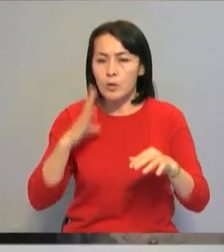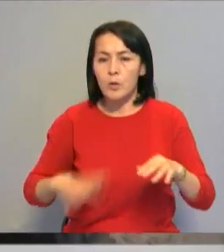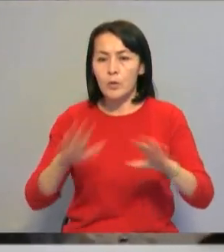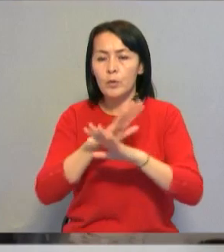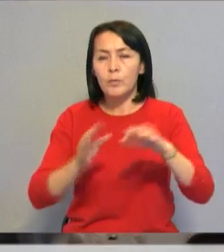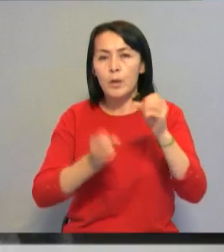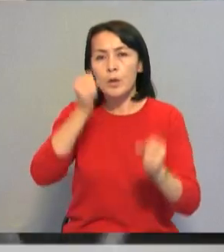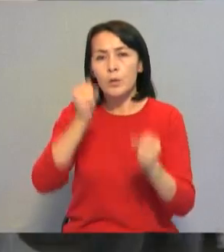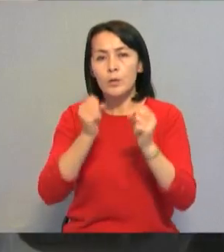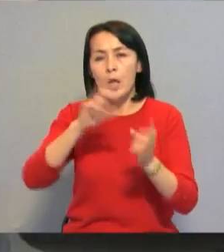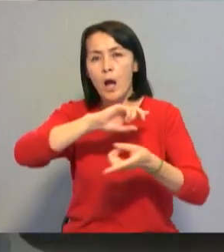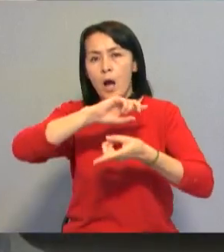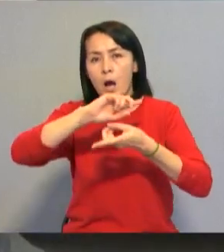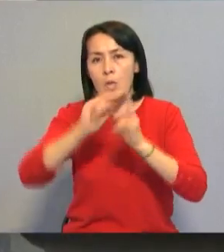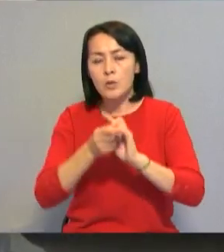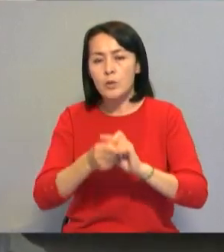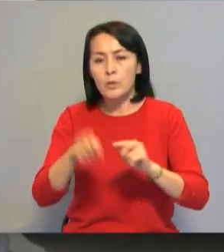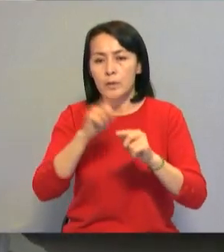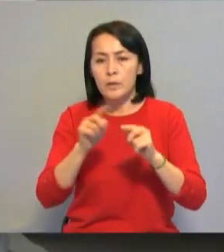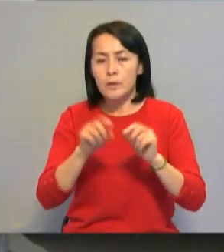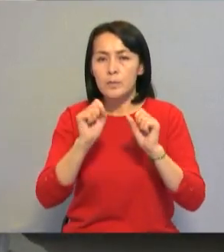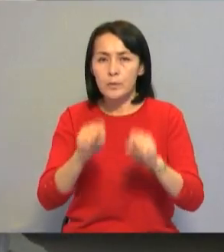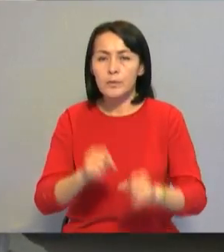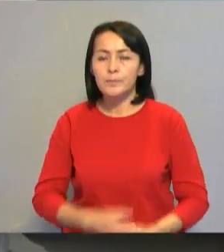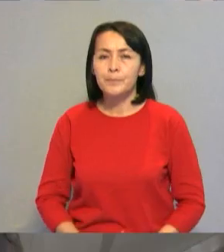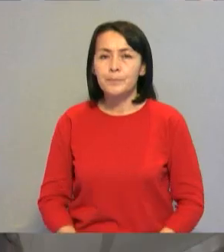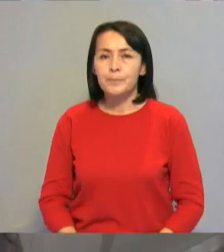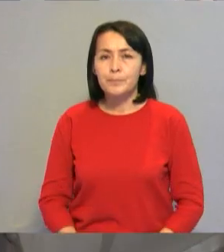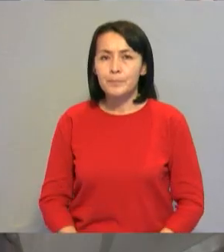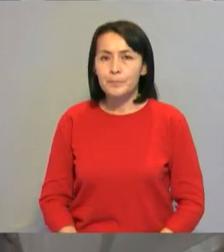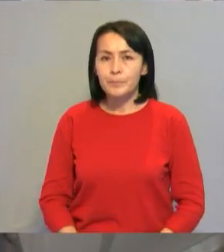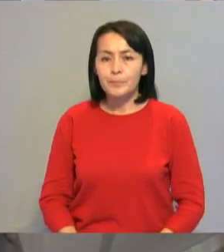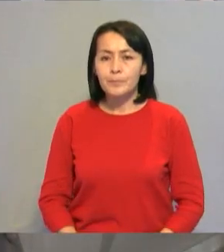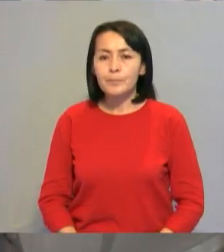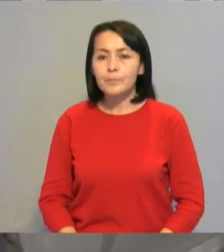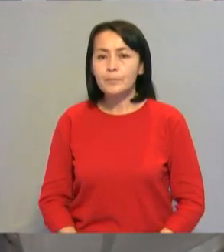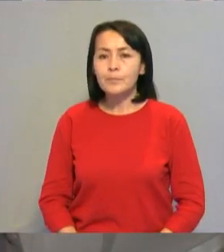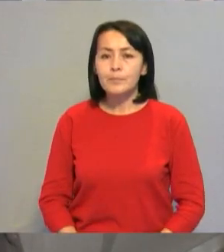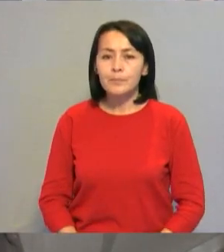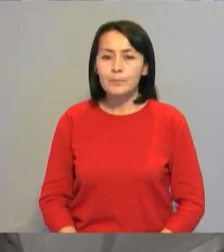күтпей-ақ көліктің дөңгелегін ауыстыруға асығыңыз. Баутан Есенгелді, Нұрберік Тұрғын, Аманжол Маратұлы, жаңалықтар.